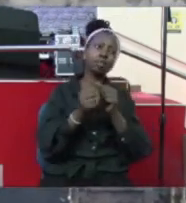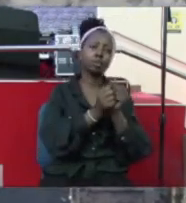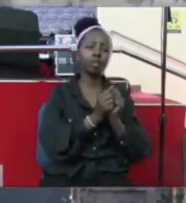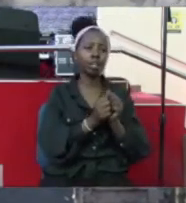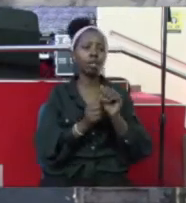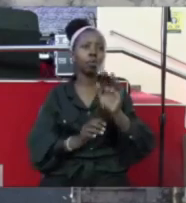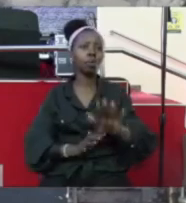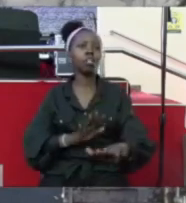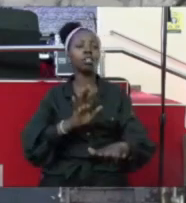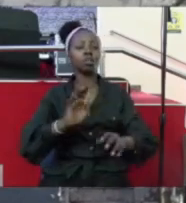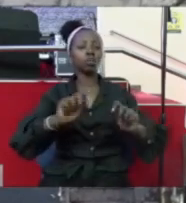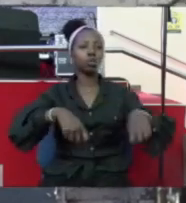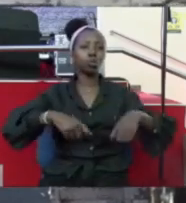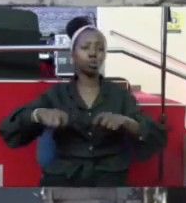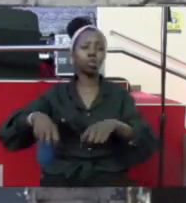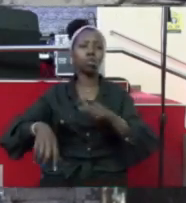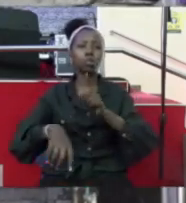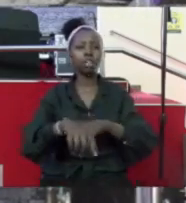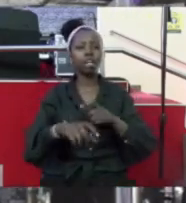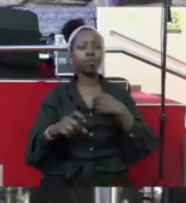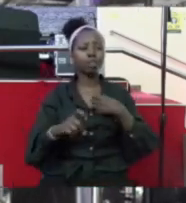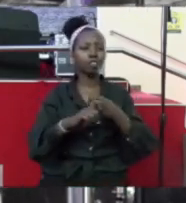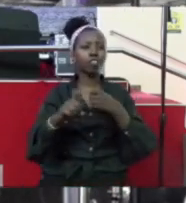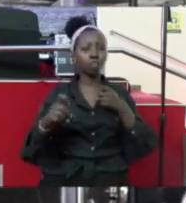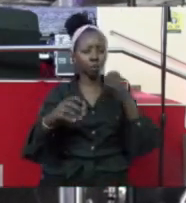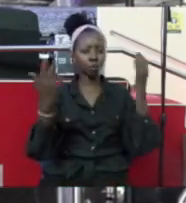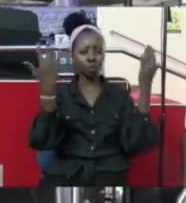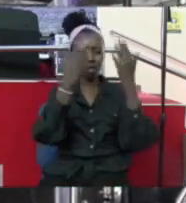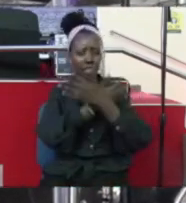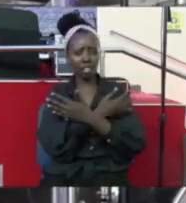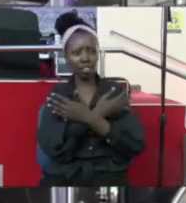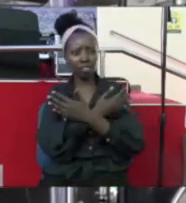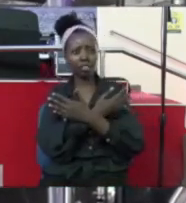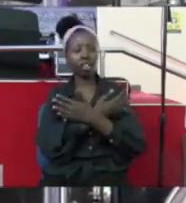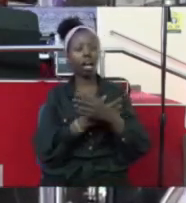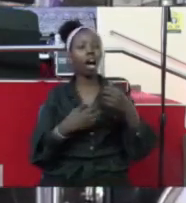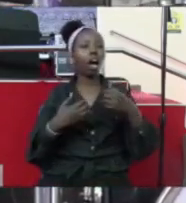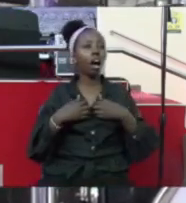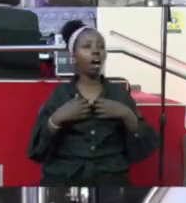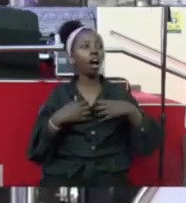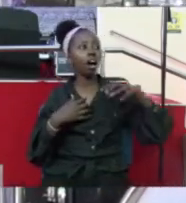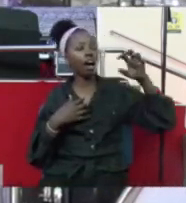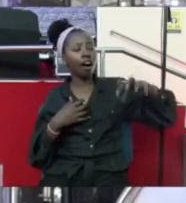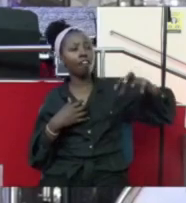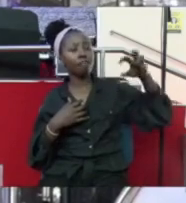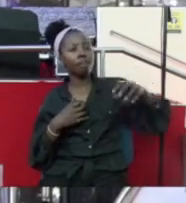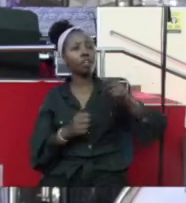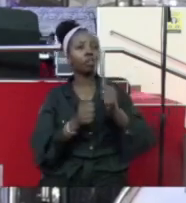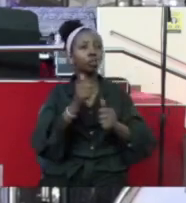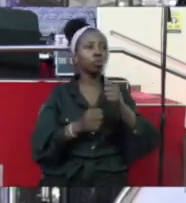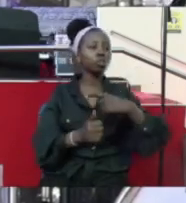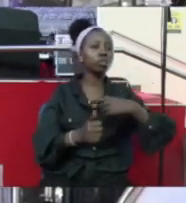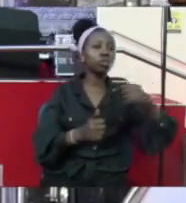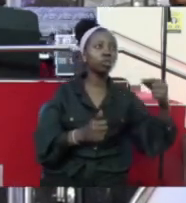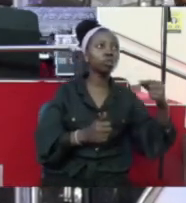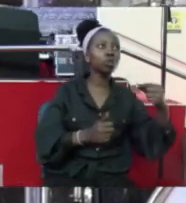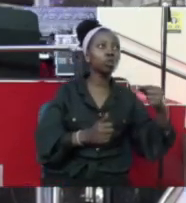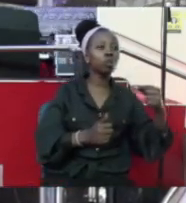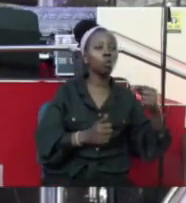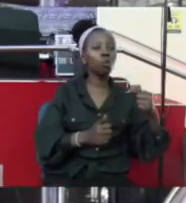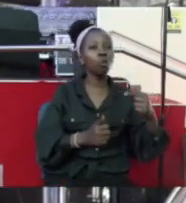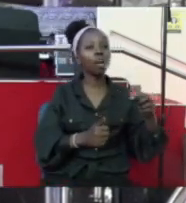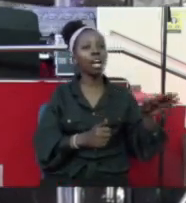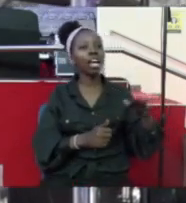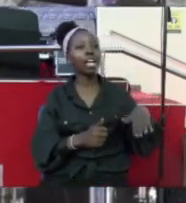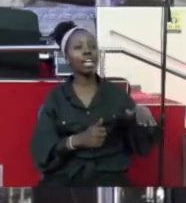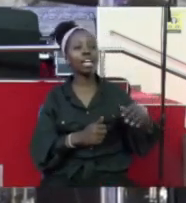coming from night shift, siku moja baada ya kutoka kazini usiku, we had the bus now which was going Eastlands. Palikuwa na basi ambayo ilikuwa inaenda maeneo ya Eastlands. And we